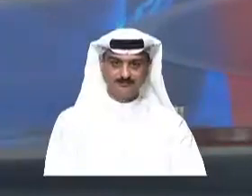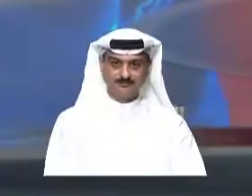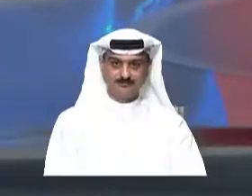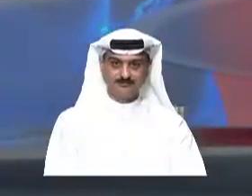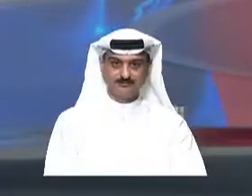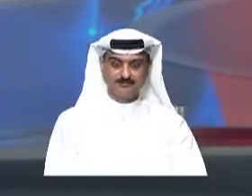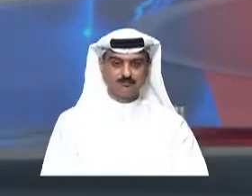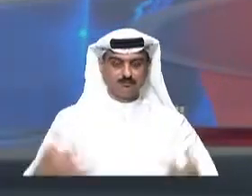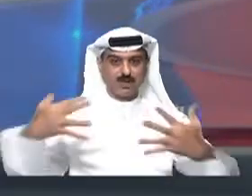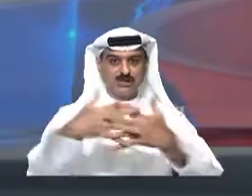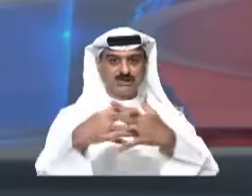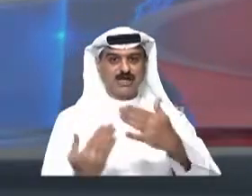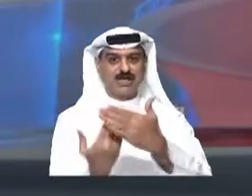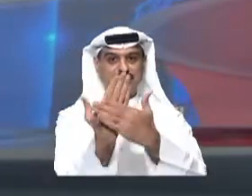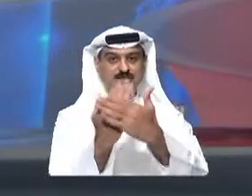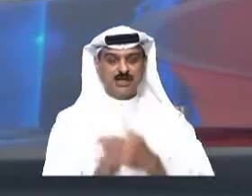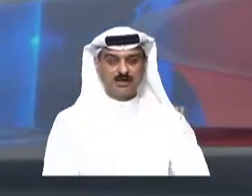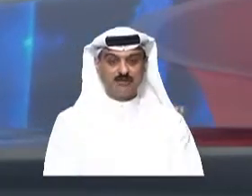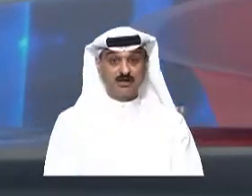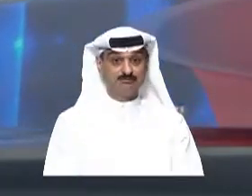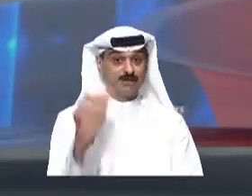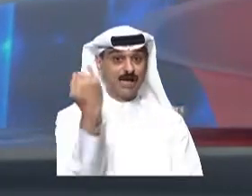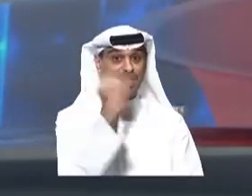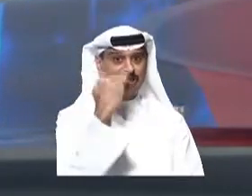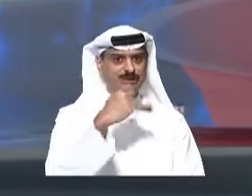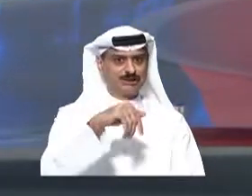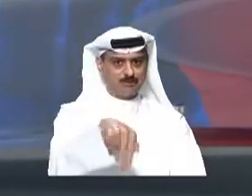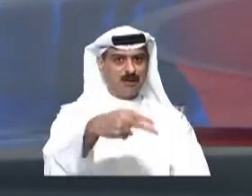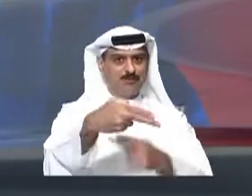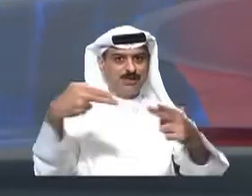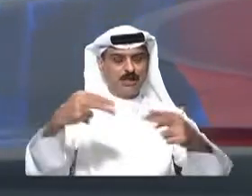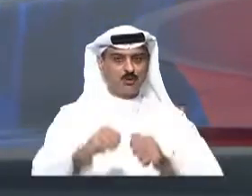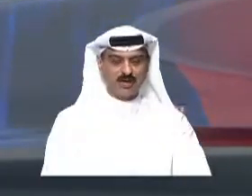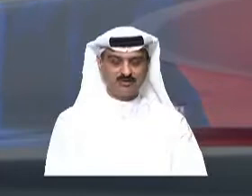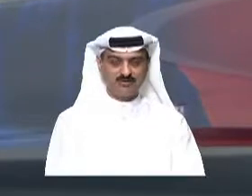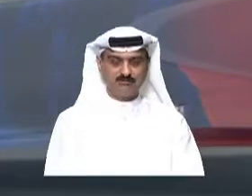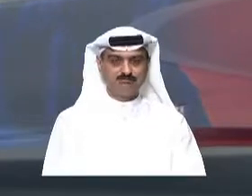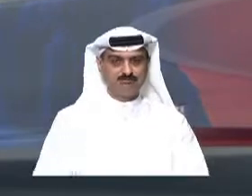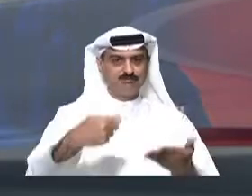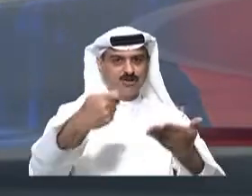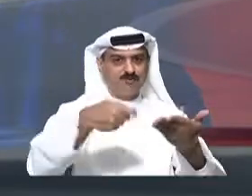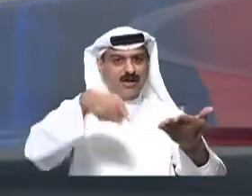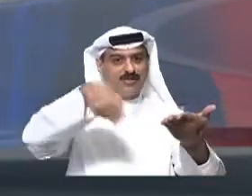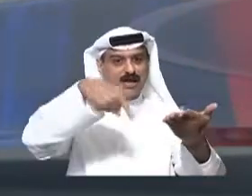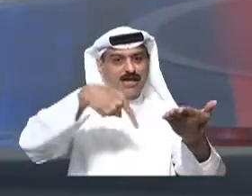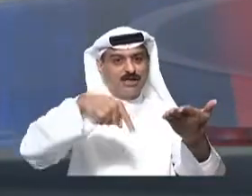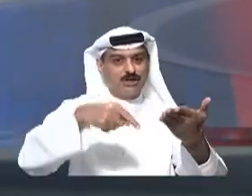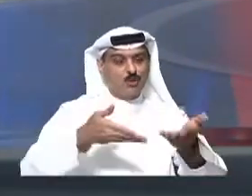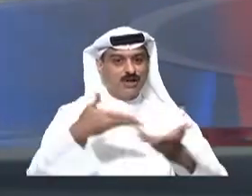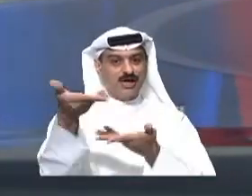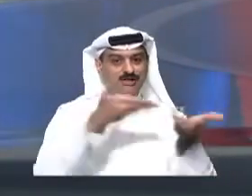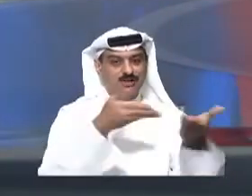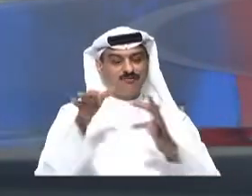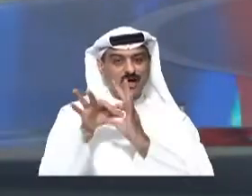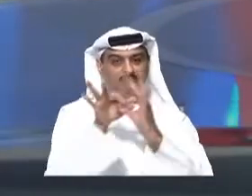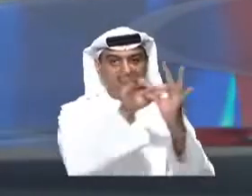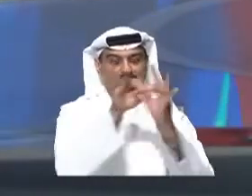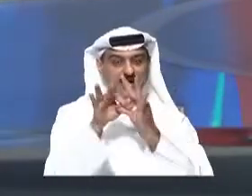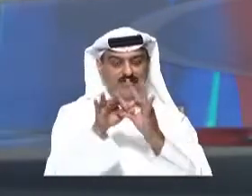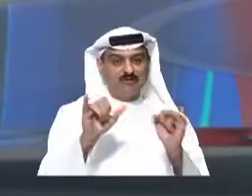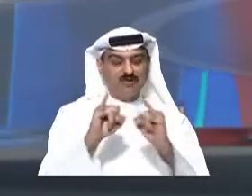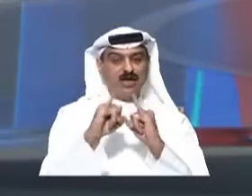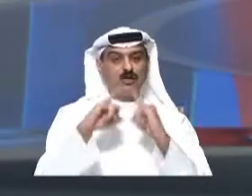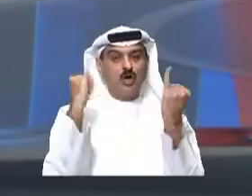شراكة جديدة لتمكين الشباب في الكويت تمت من خلال توقيع مذكرة تفاهم بين منظمة الأمم